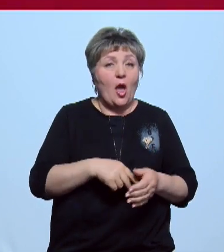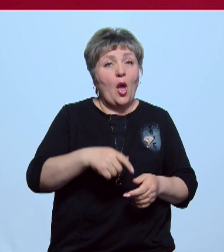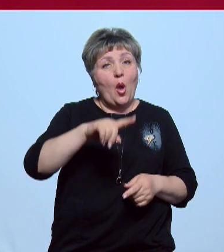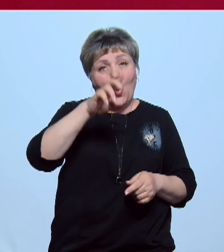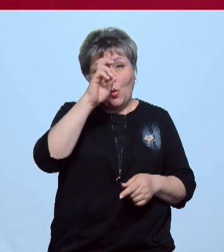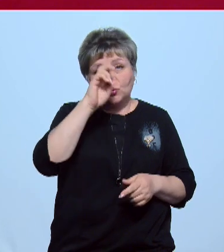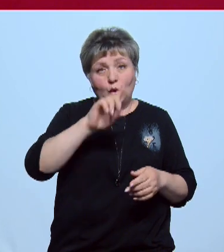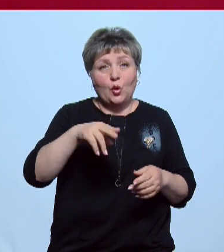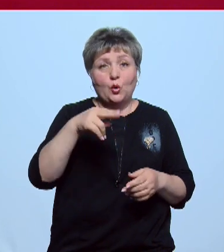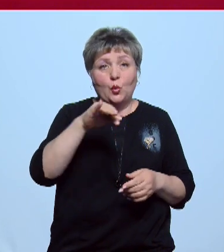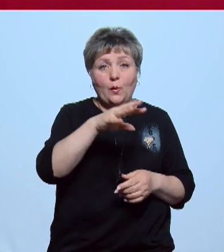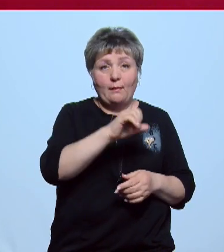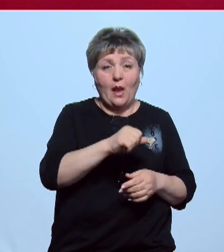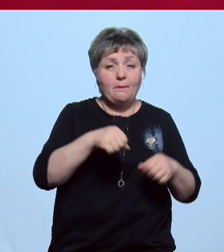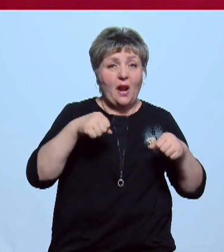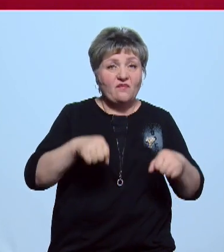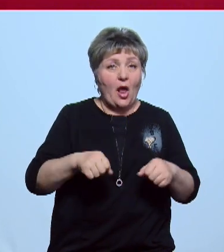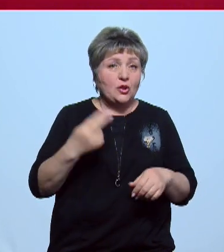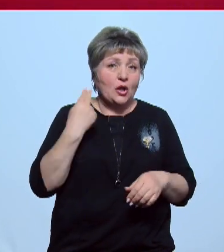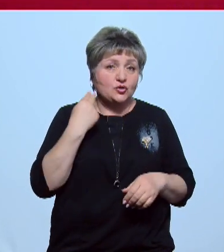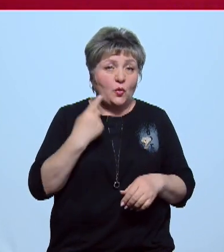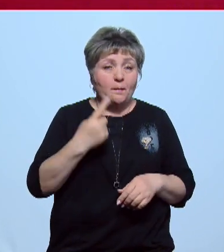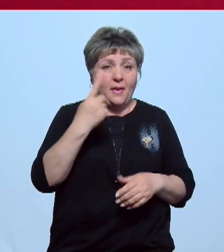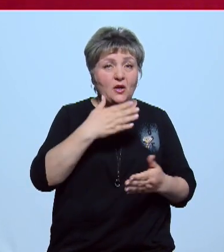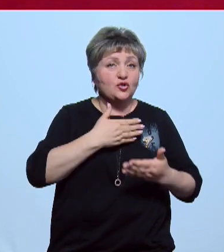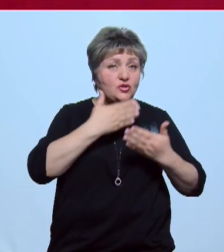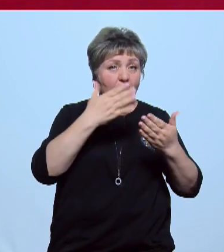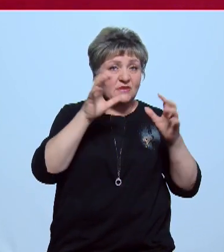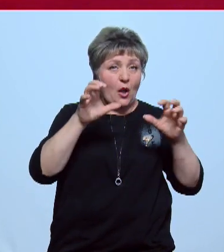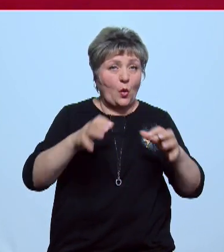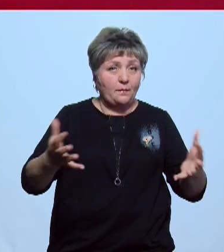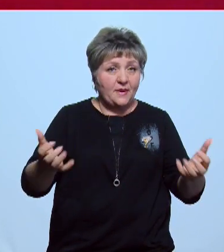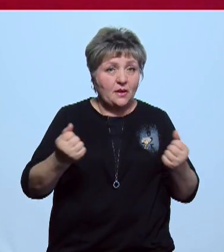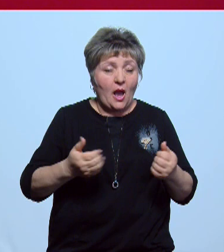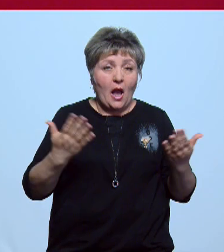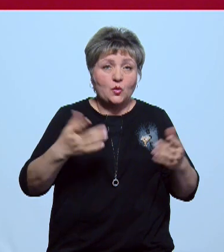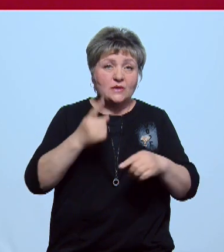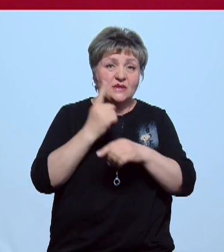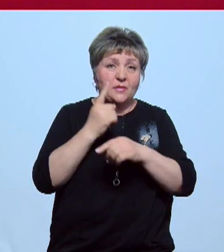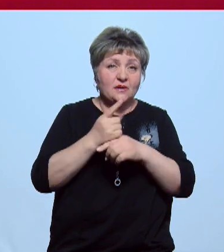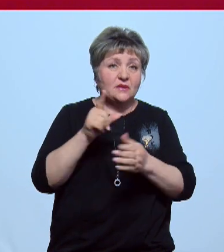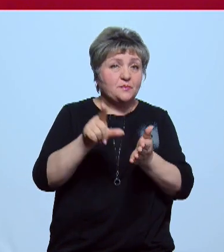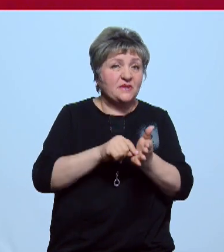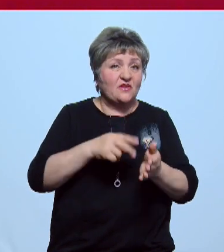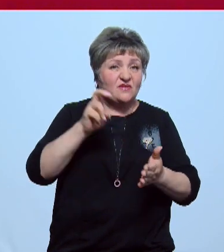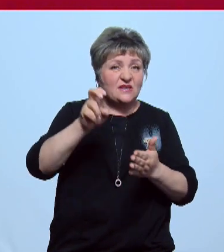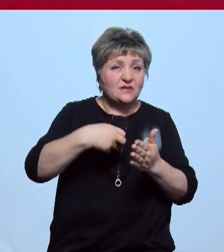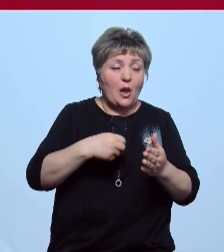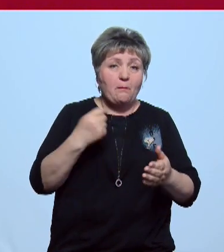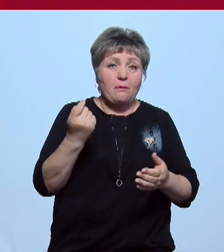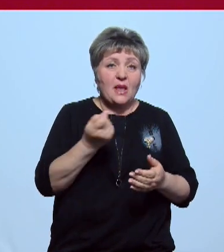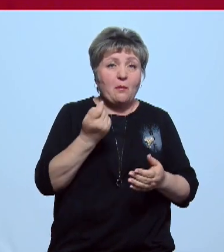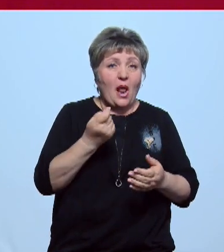Госдума защитит права должников. Депутаты в первом чтении приняли закон, который запретит списывать при взыскании